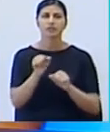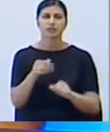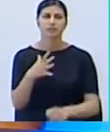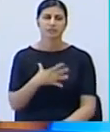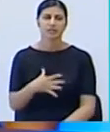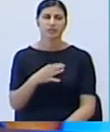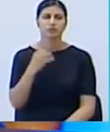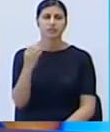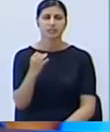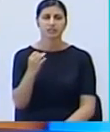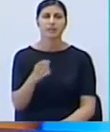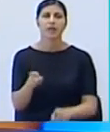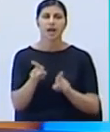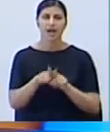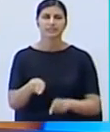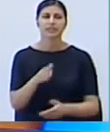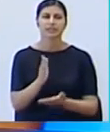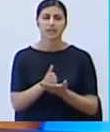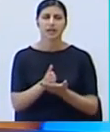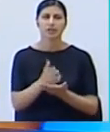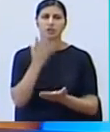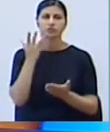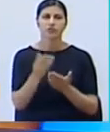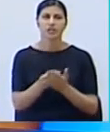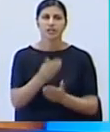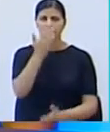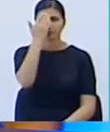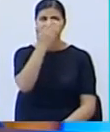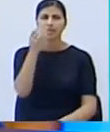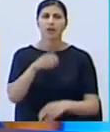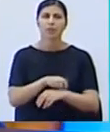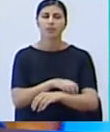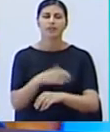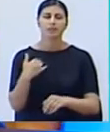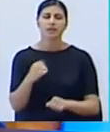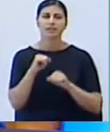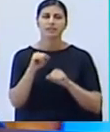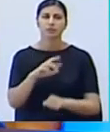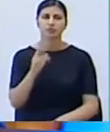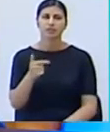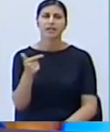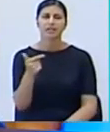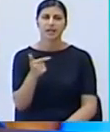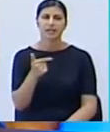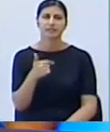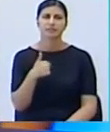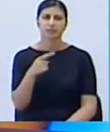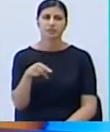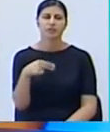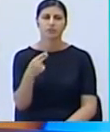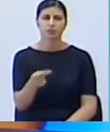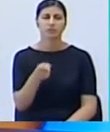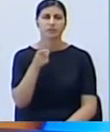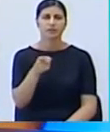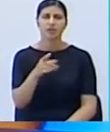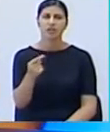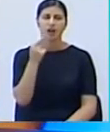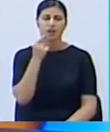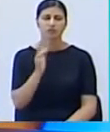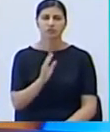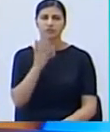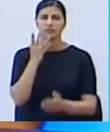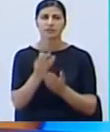სპეციფიკური ინტერესები ასეთი ხალხ ჩვენები სახალხო პარტია დაუჭირეთ ხარი და ერთ გარანტიას მე თქვენ მოგცემთ თქვენ არ შეგწყვებათ